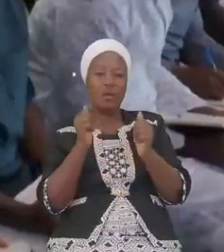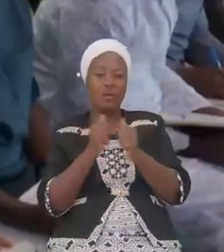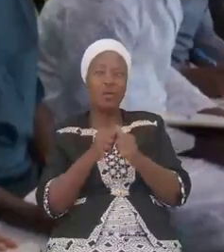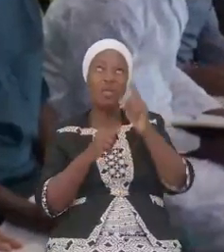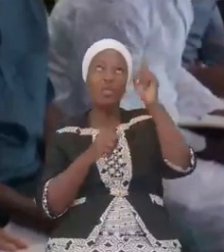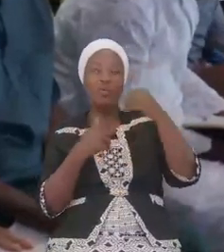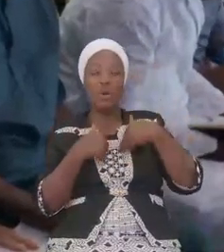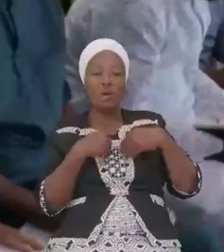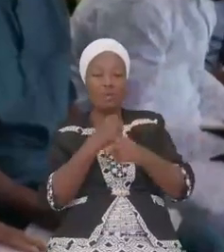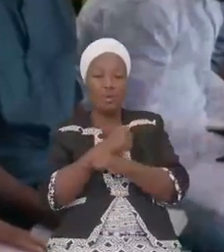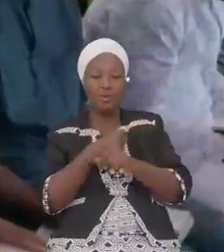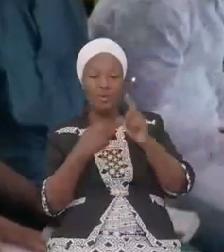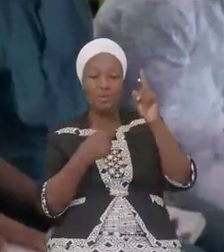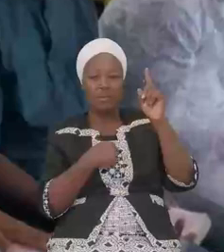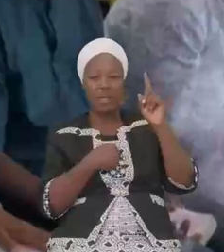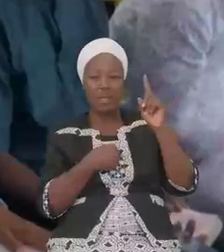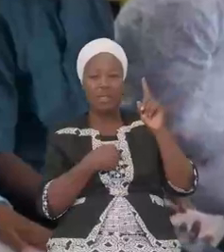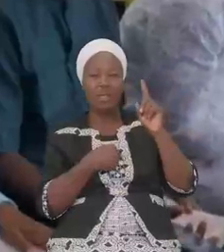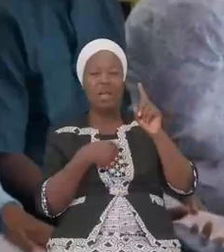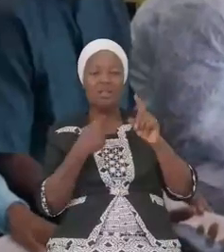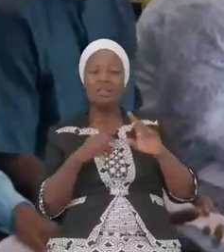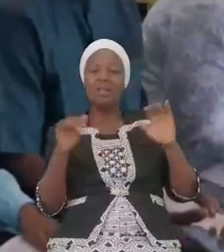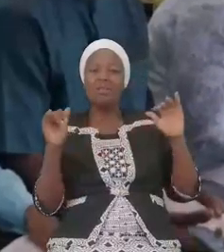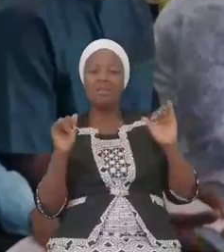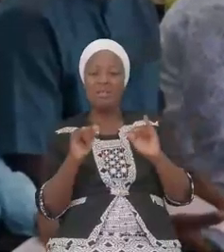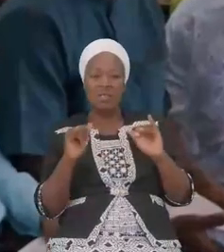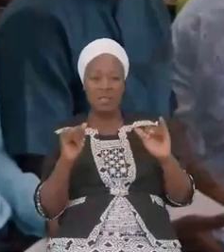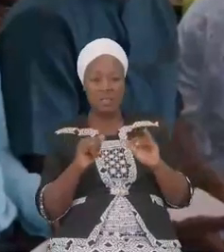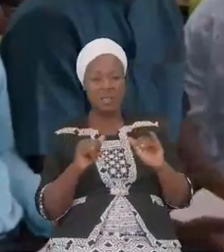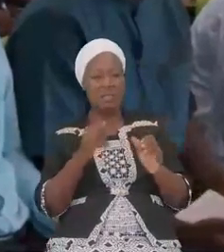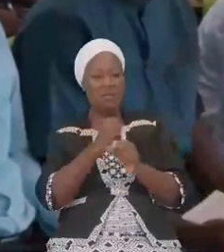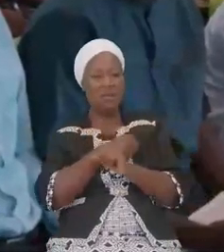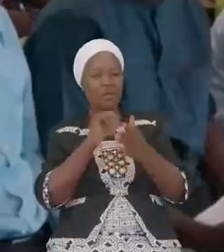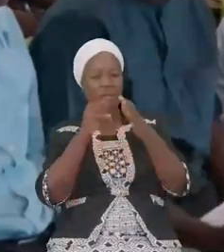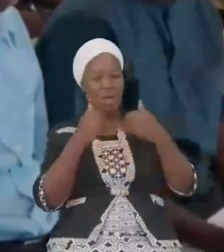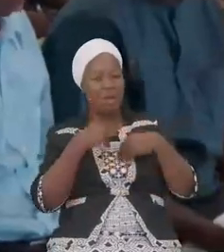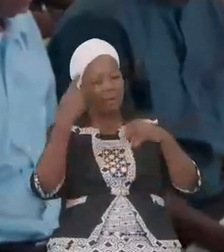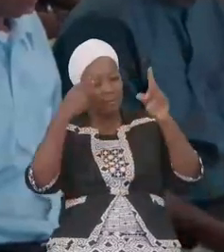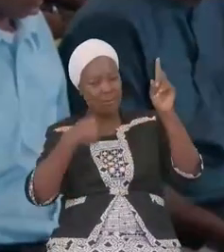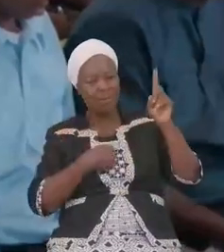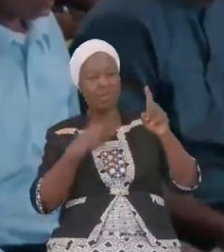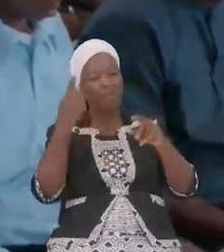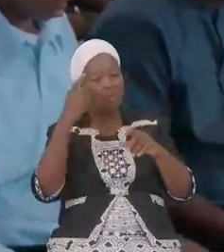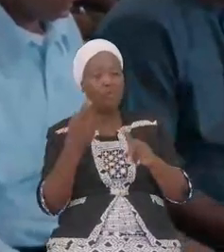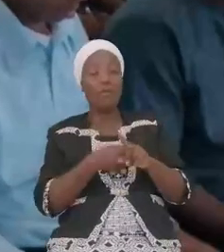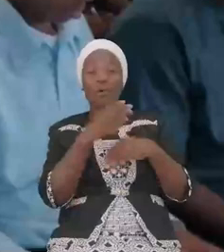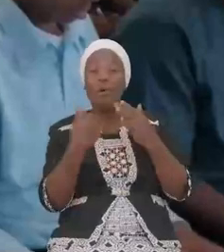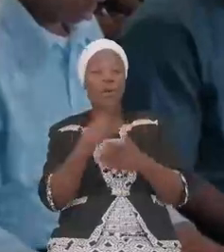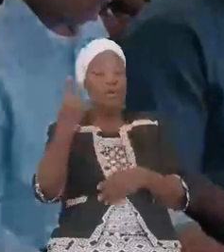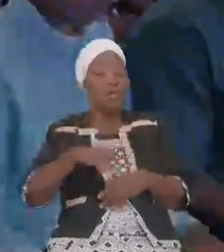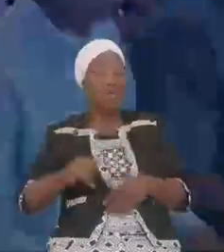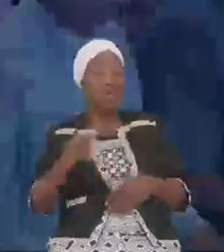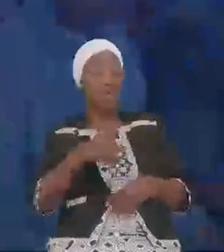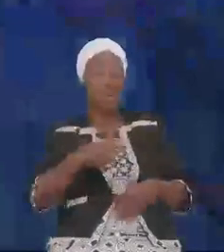que l'amour dont tu m'as aimé soit en eux. Le même amour que tu as pour moi depuis l'éternité, je le sens à